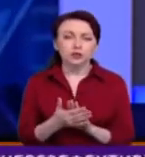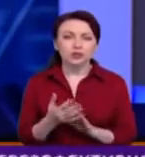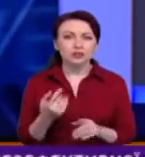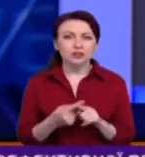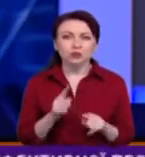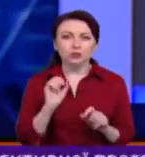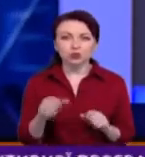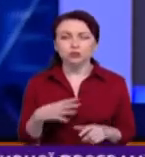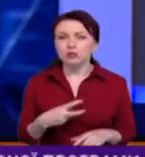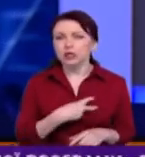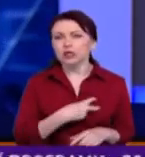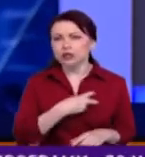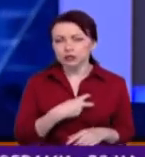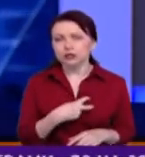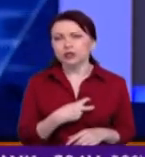ризик